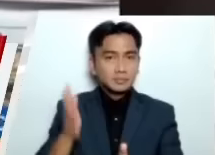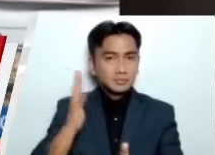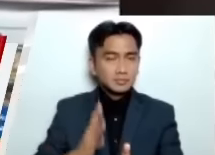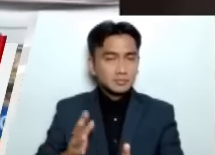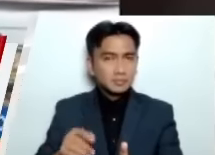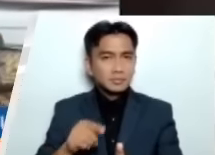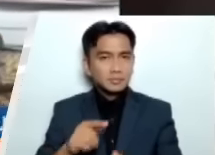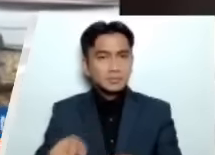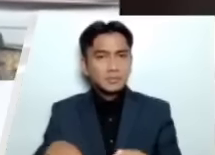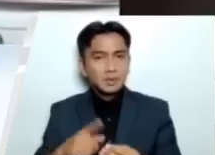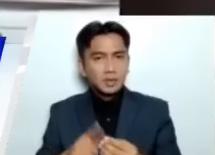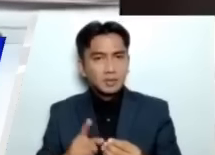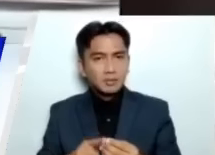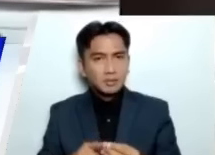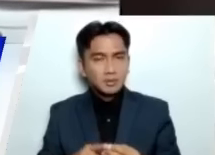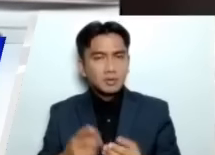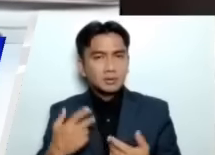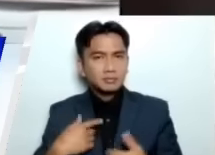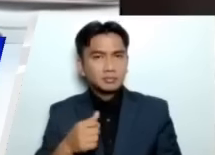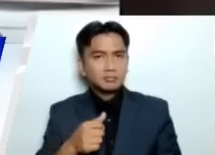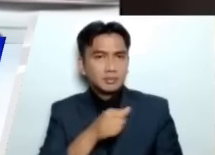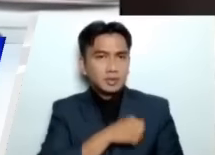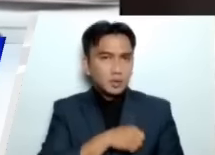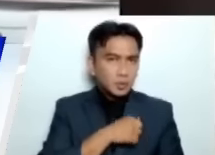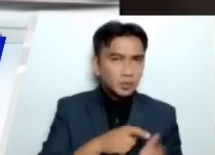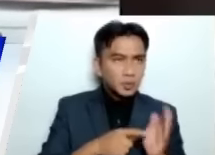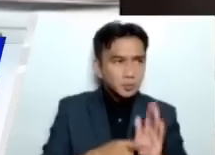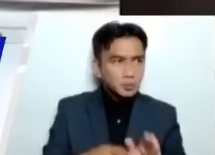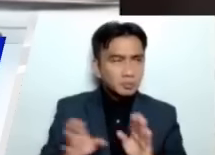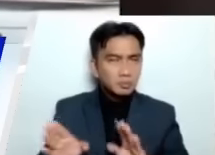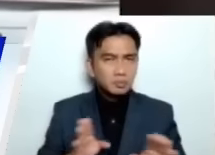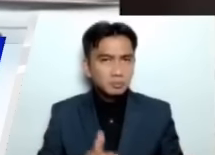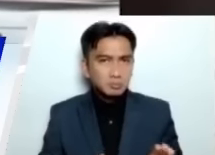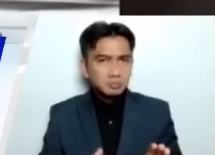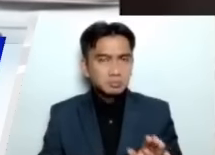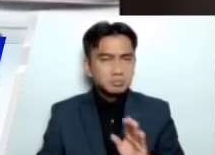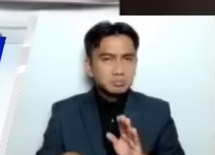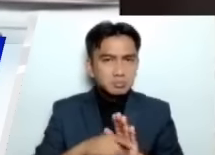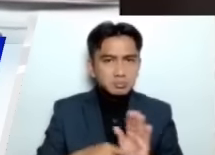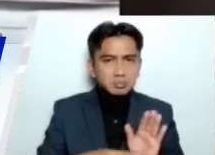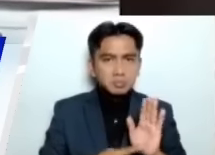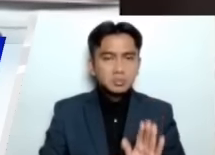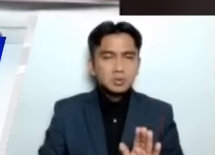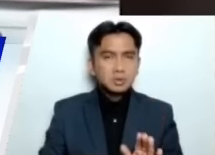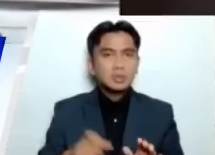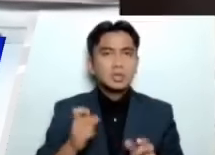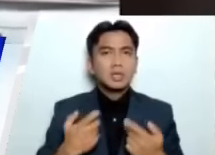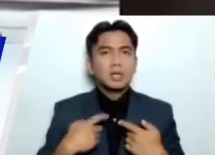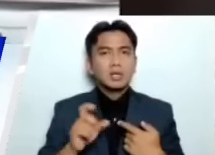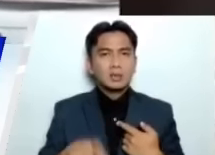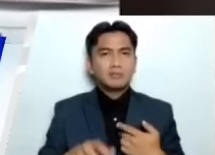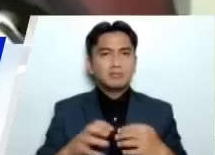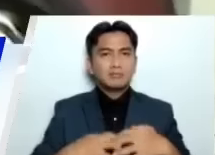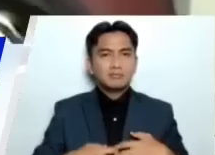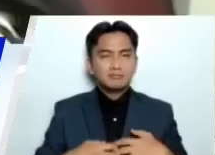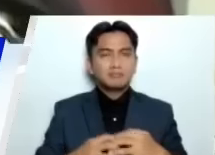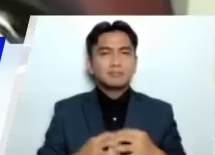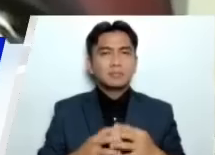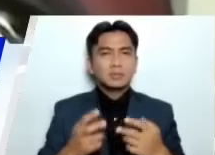evasive attitude, behavior, at itong kinreate niya na sinasabi niya na nagpagsisinungaling